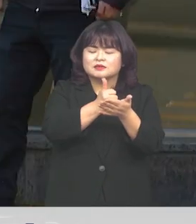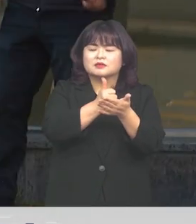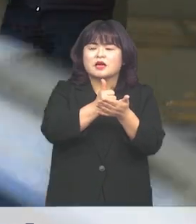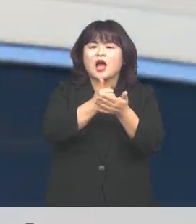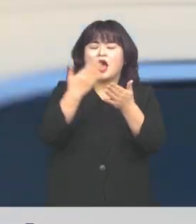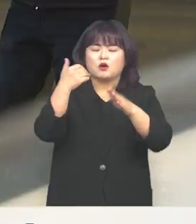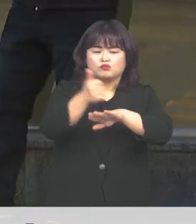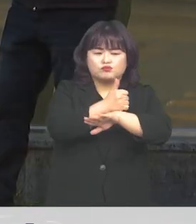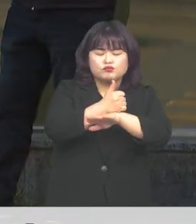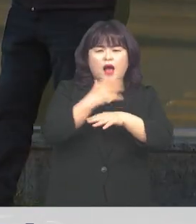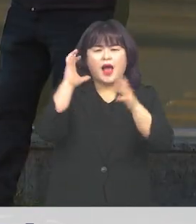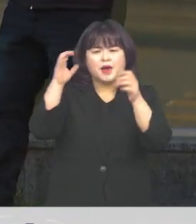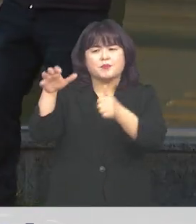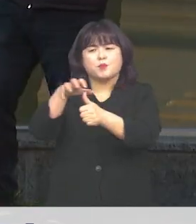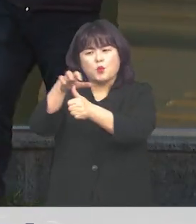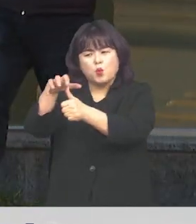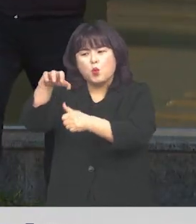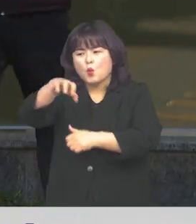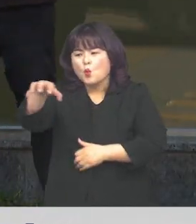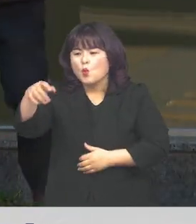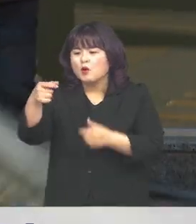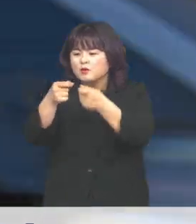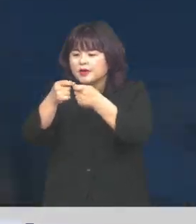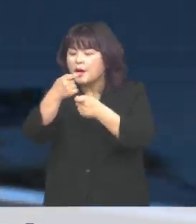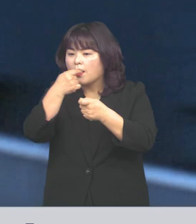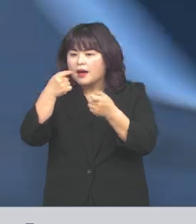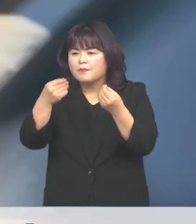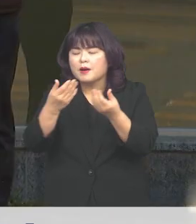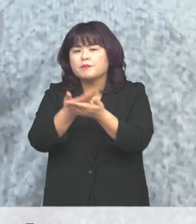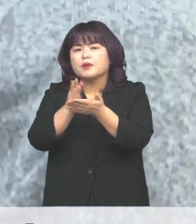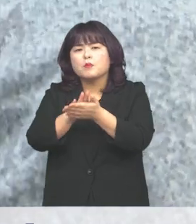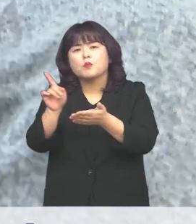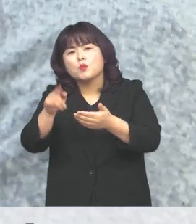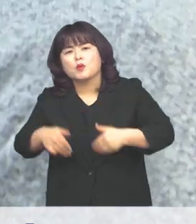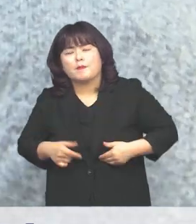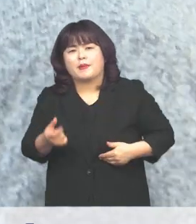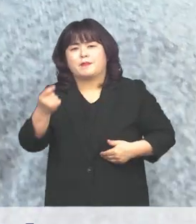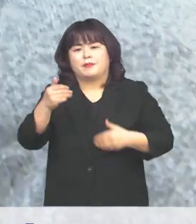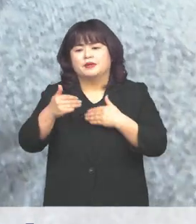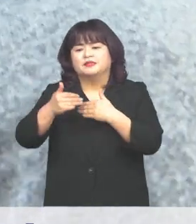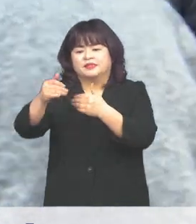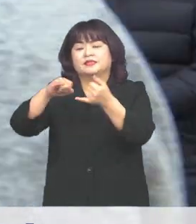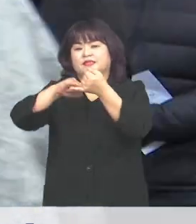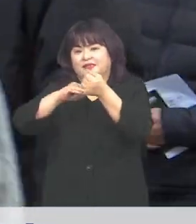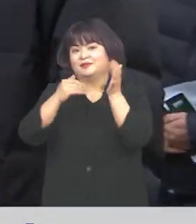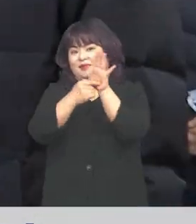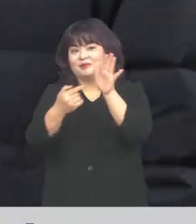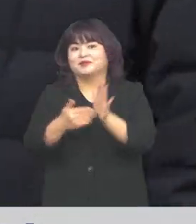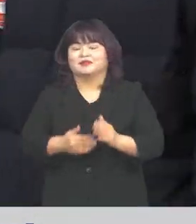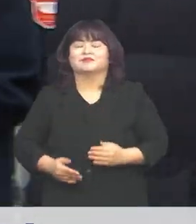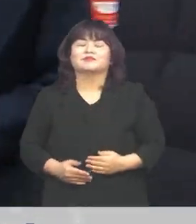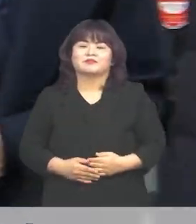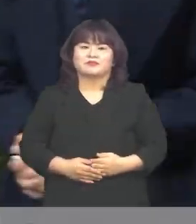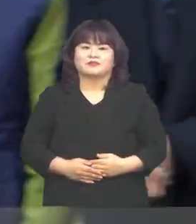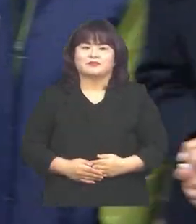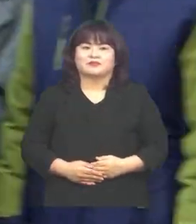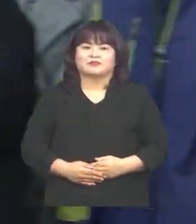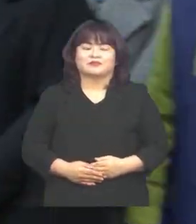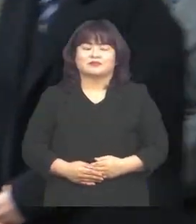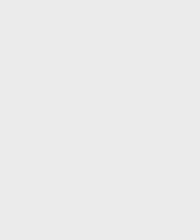이 시장은 통학로와 어린이 보호구역을 더욱 세심하게 살피며 필요한 개선 조치를 신속하게 추진하겠다고